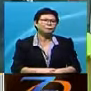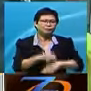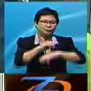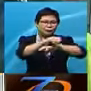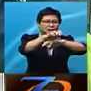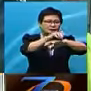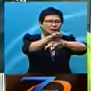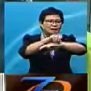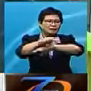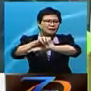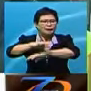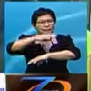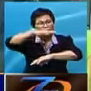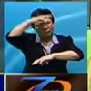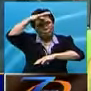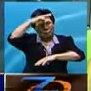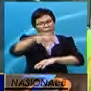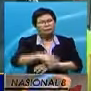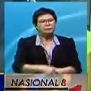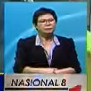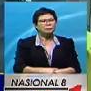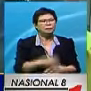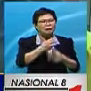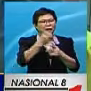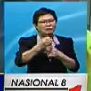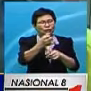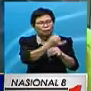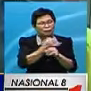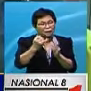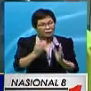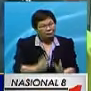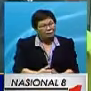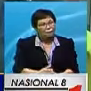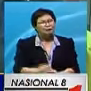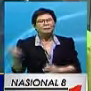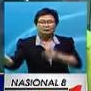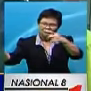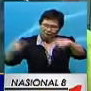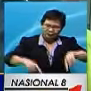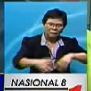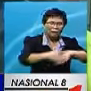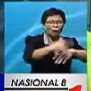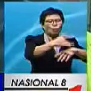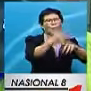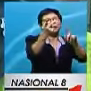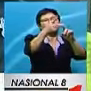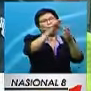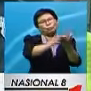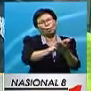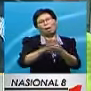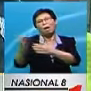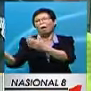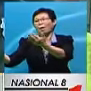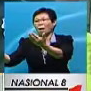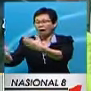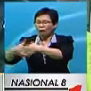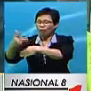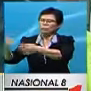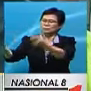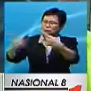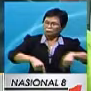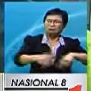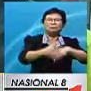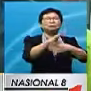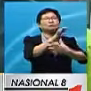Nasihat kepada ibu bapa ataupun penjaga di sana, datang awal ke sekolah lah. Sebab